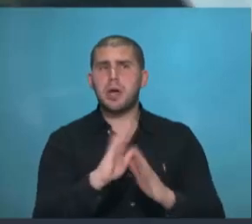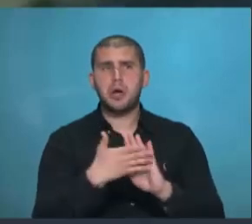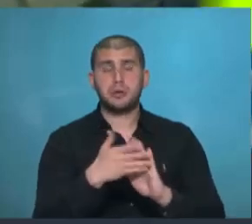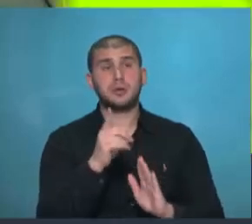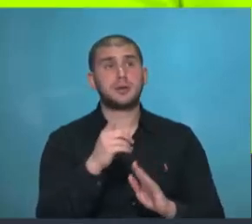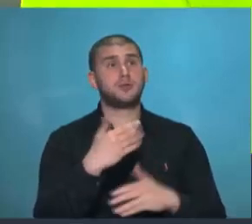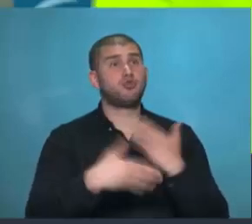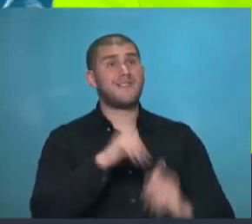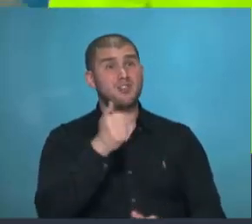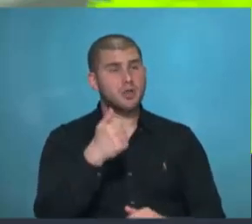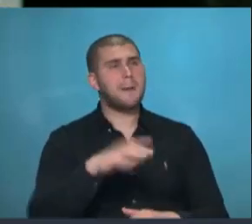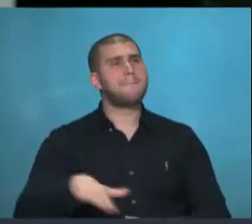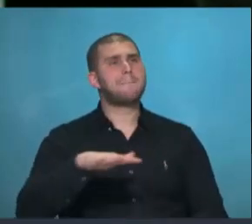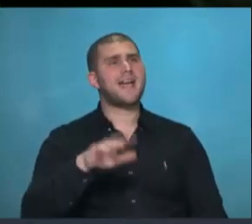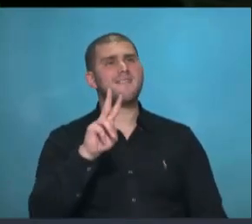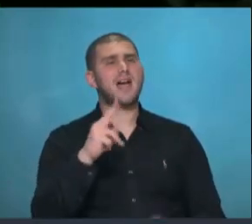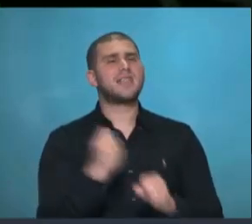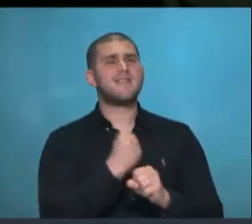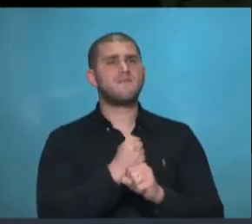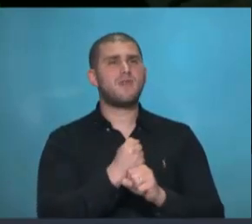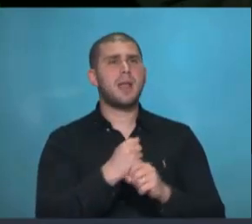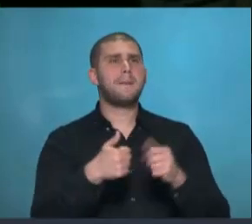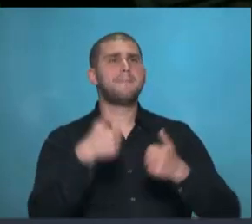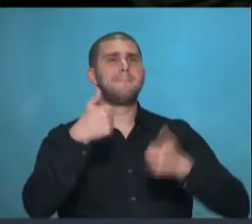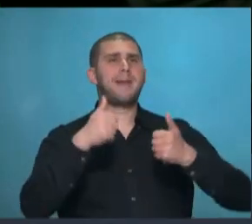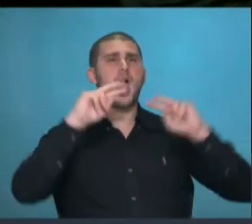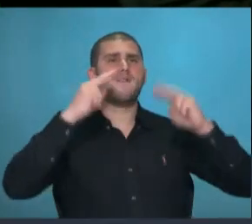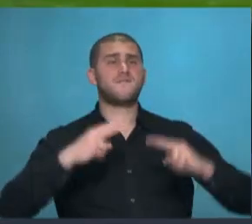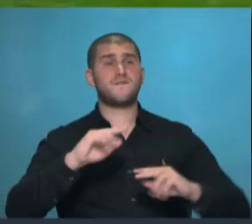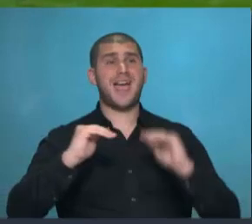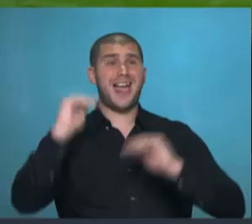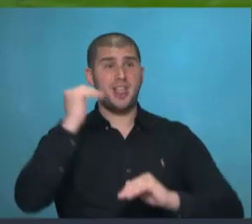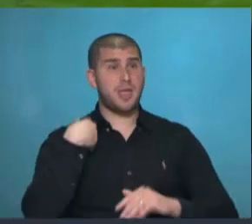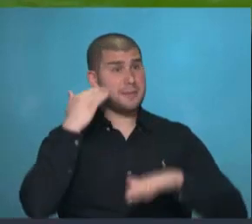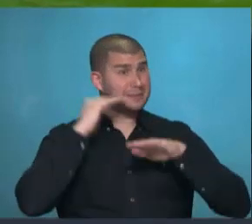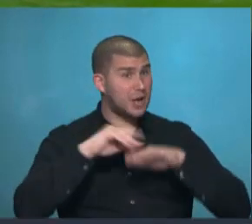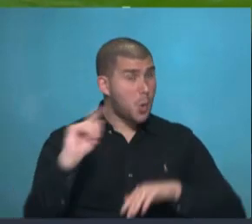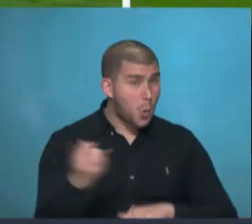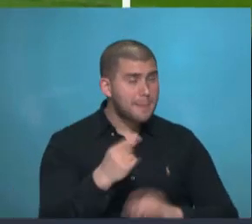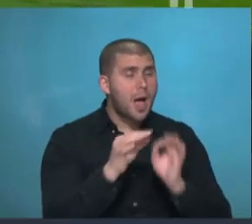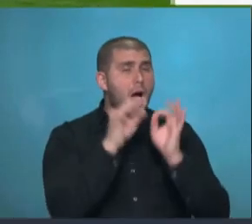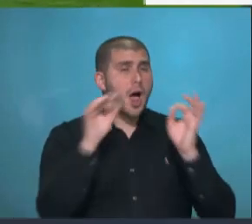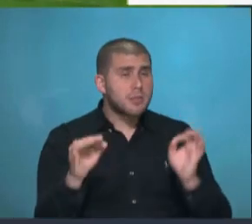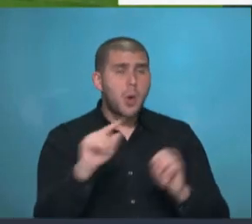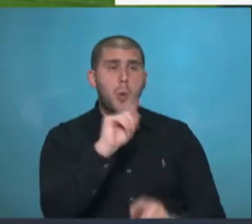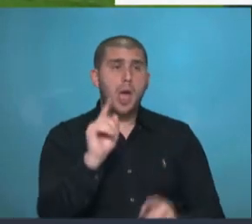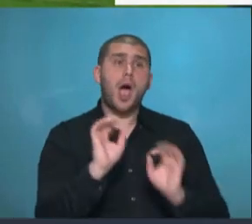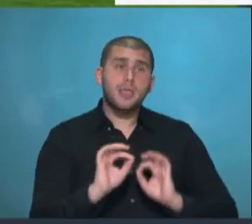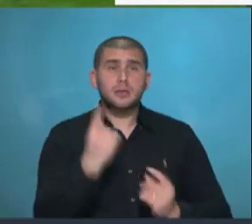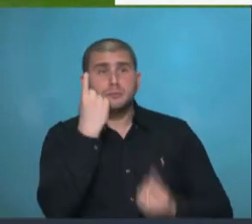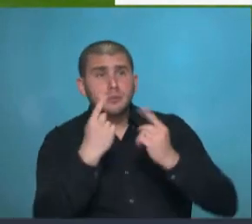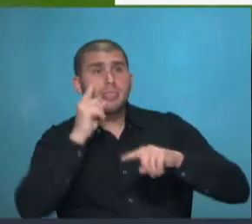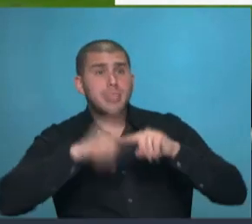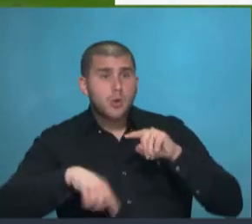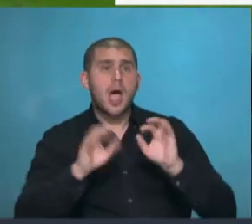בשלב הראשון תתחיל מערכת ור לפעול בפלייאוף העליון בלבד. אני מזכיר לכולם, זה התחלה. יכול להיות שעדיין יהיו טעויות, יכול